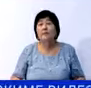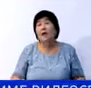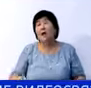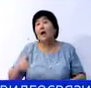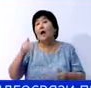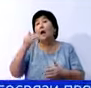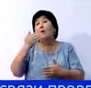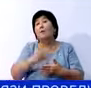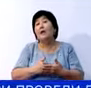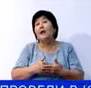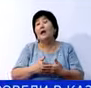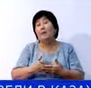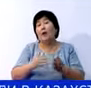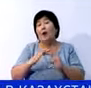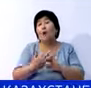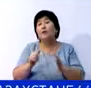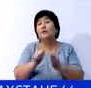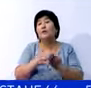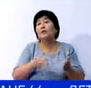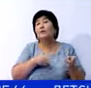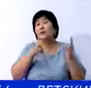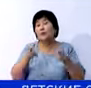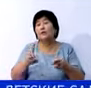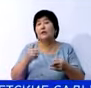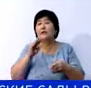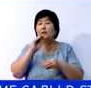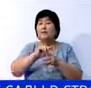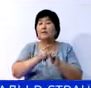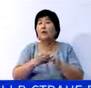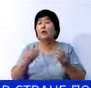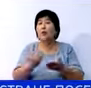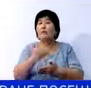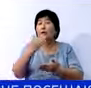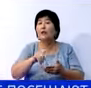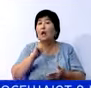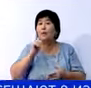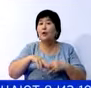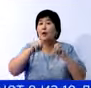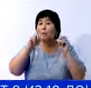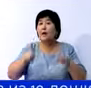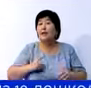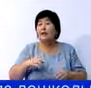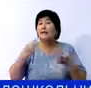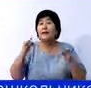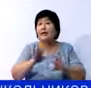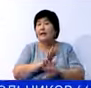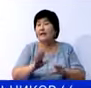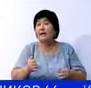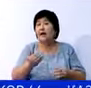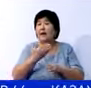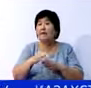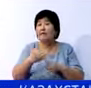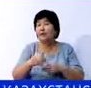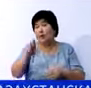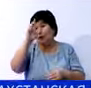В программу с дипломом в АУЛ внесены изменения. Согласно новым правилам, молодому специалисту не разрешается на выделенные